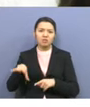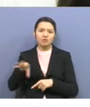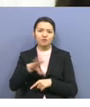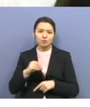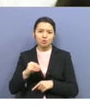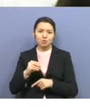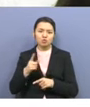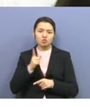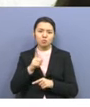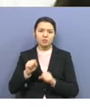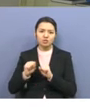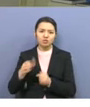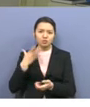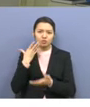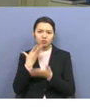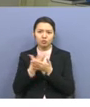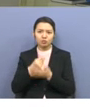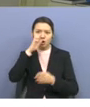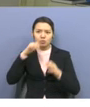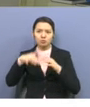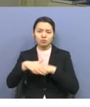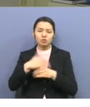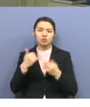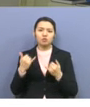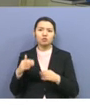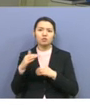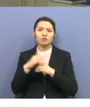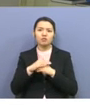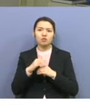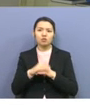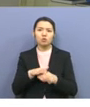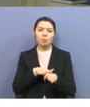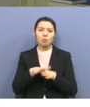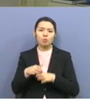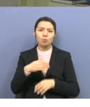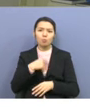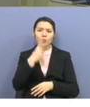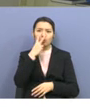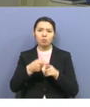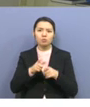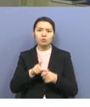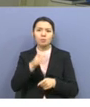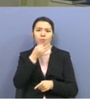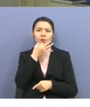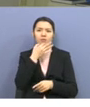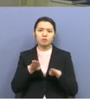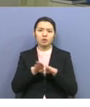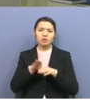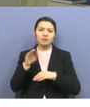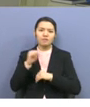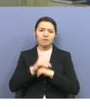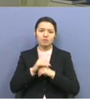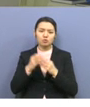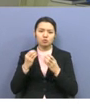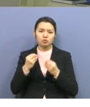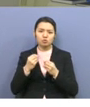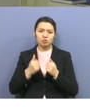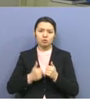жолындағы айқын іс. Бүгінгі кеште толығымен көрдік, бәрі қатты ұнады. Осында кеште